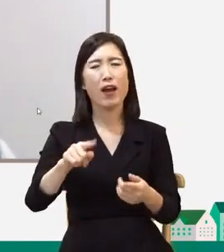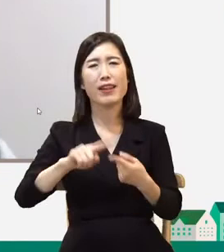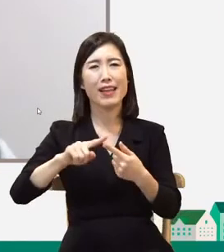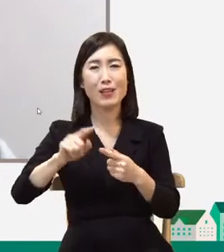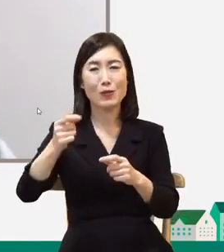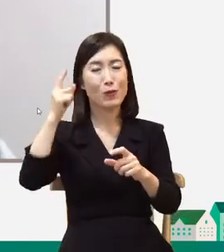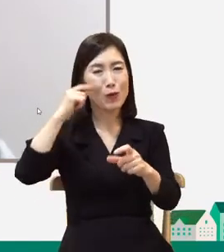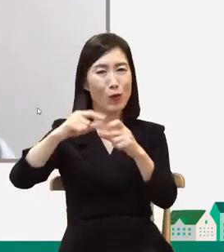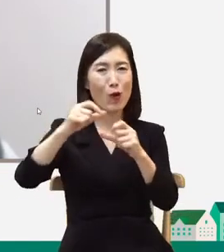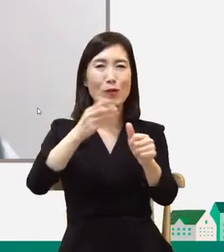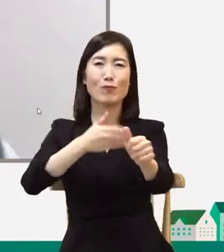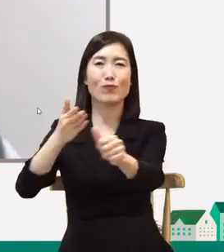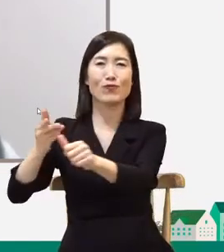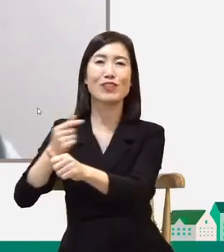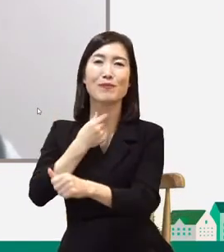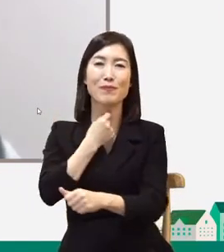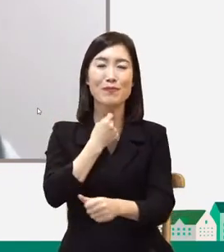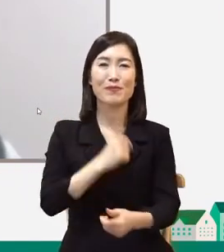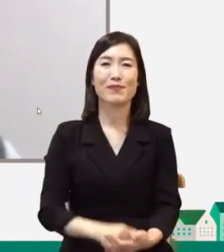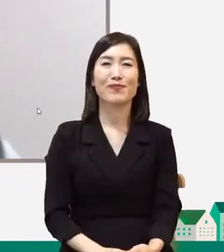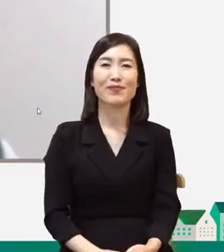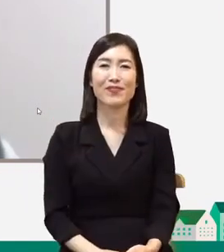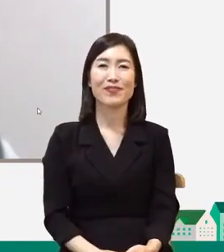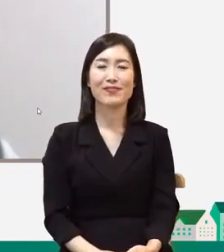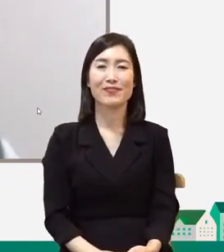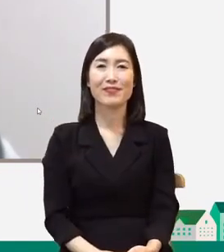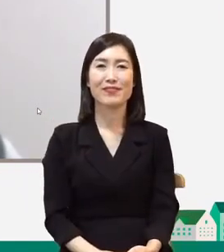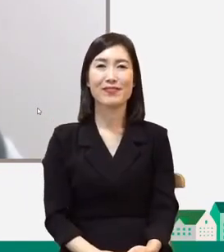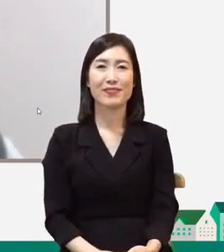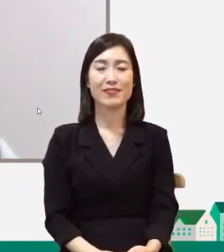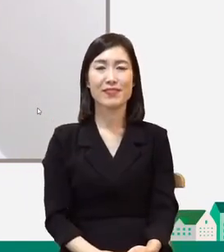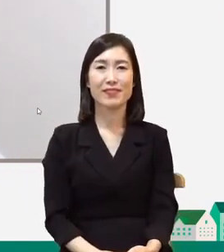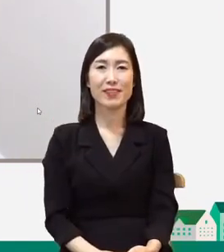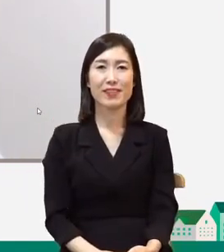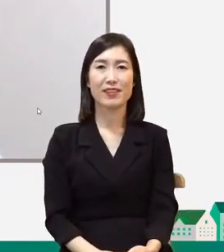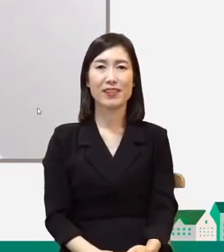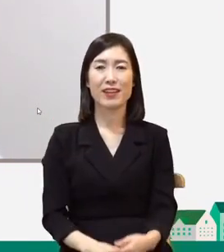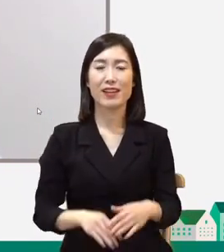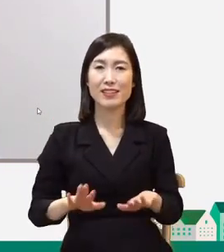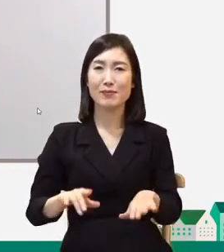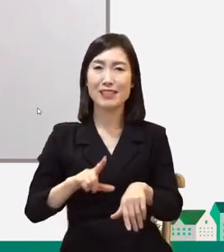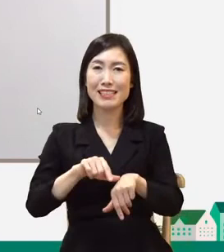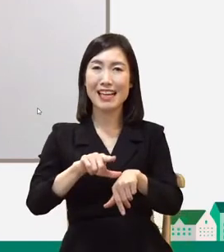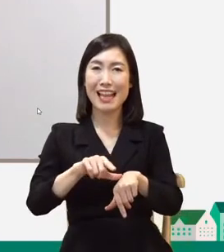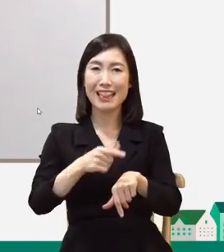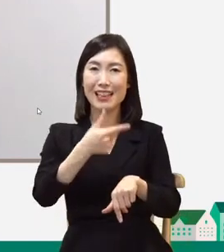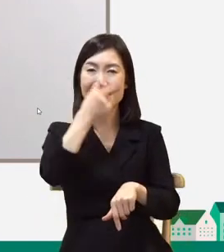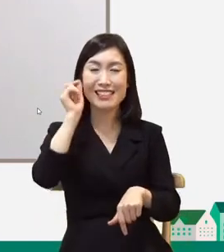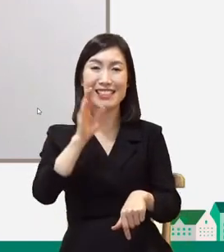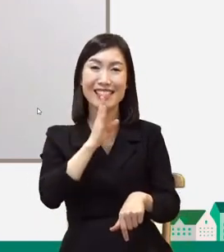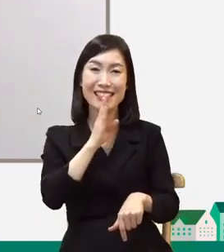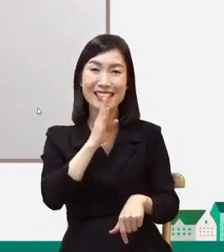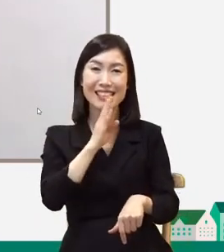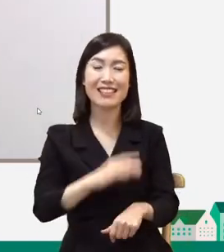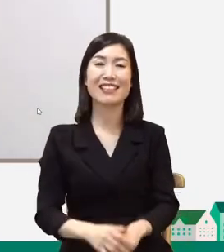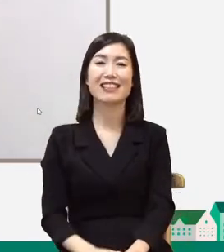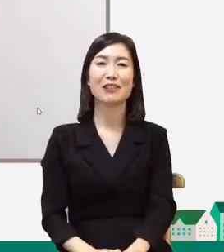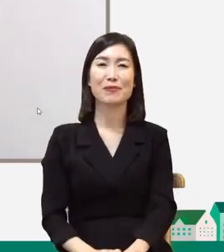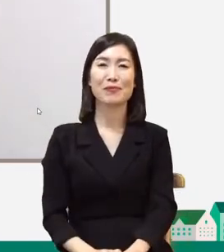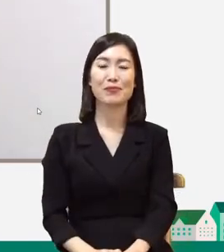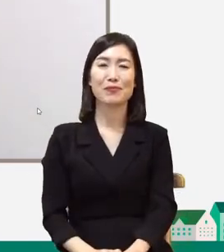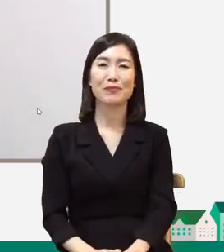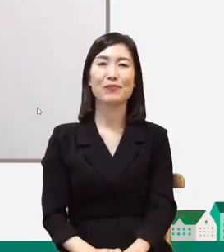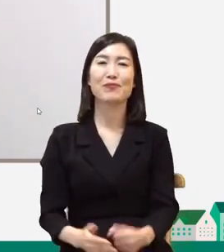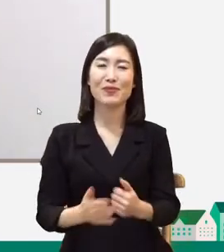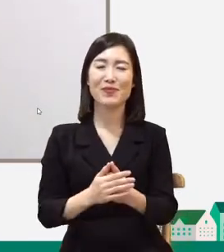주셨으면 좋겠다라는 이야기를 드리고 싶습니다. 지금 시간이 얼마 안 남은 것 같네요. 네,